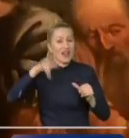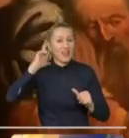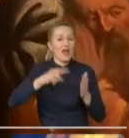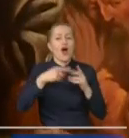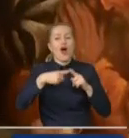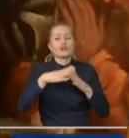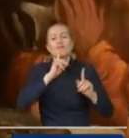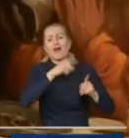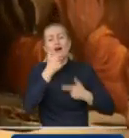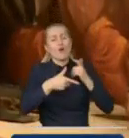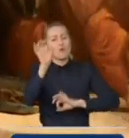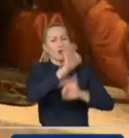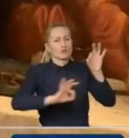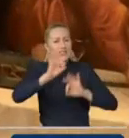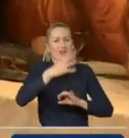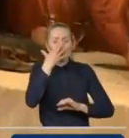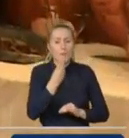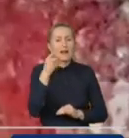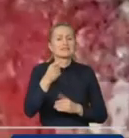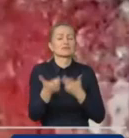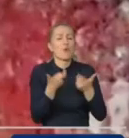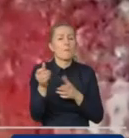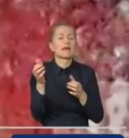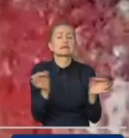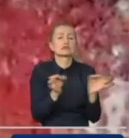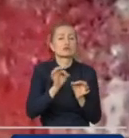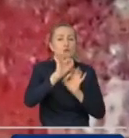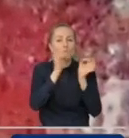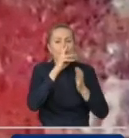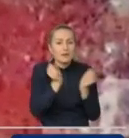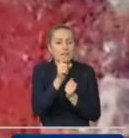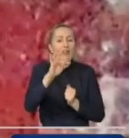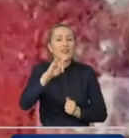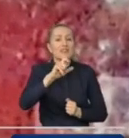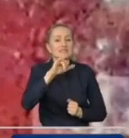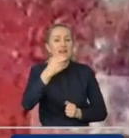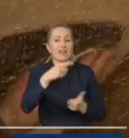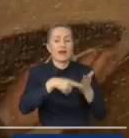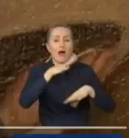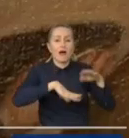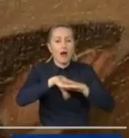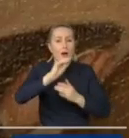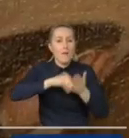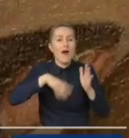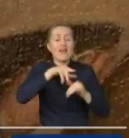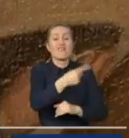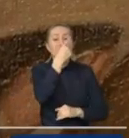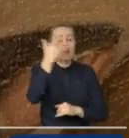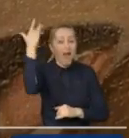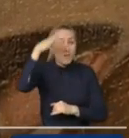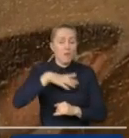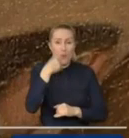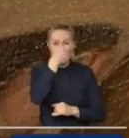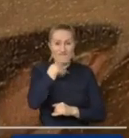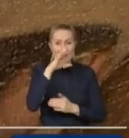zlecił konserwację dzieła. Przeprowadzający ją historyk sztuki nie tylko odkrył podpis Tycjana, stwierdził również, że jeden z apostołów ma twarz artysty. Ostatnia